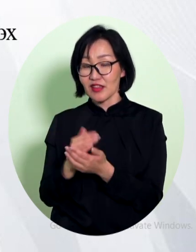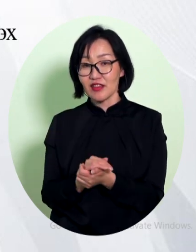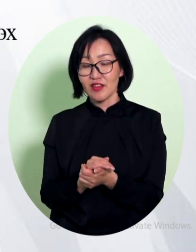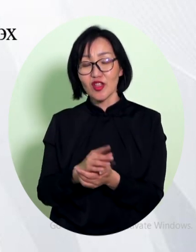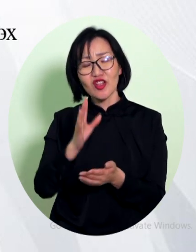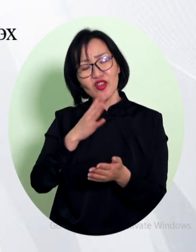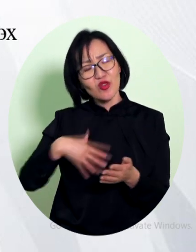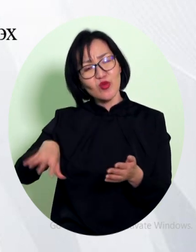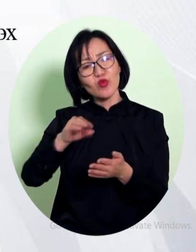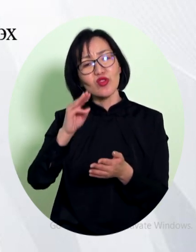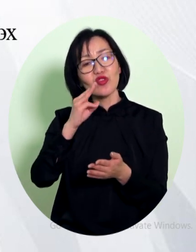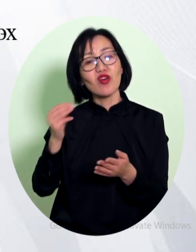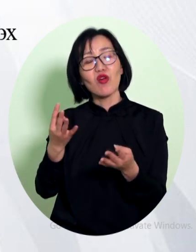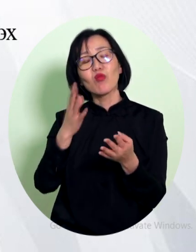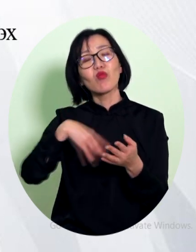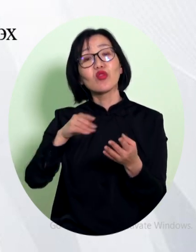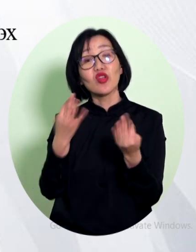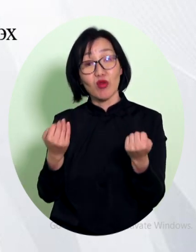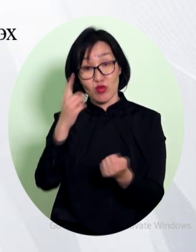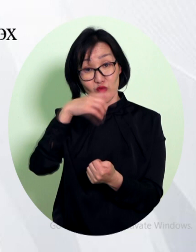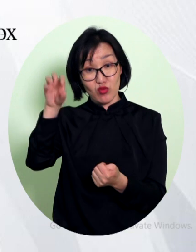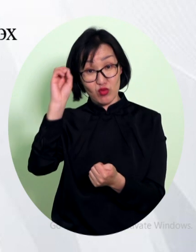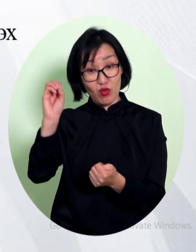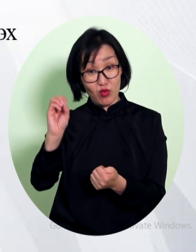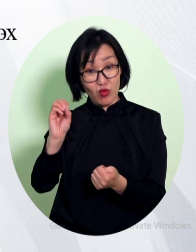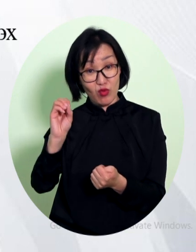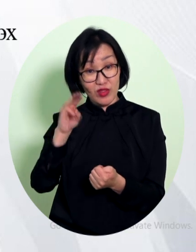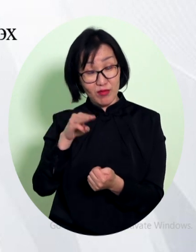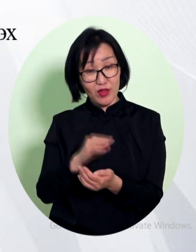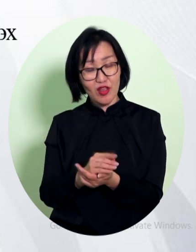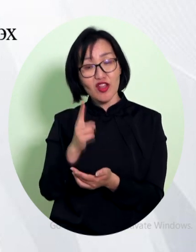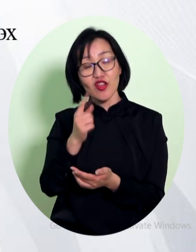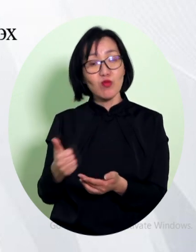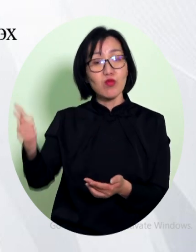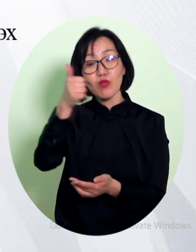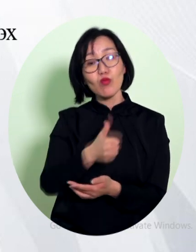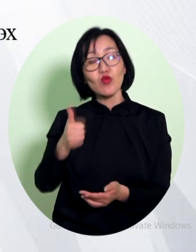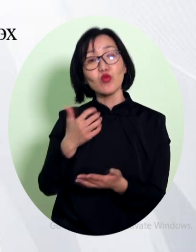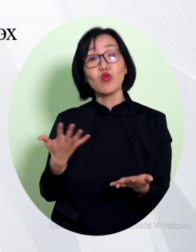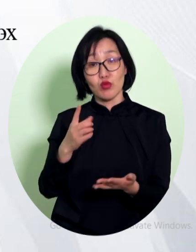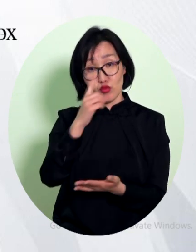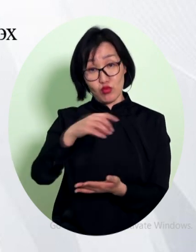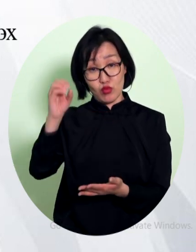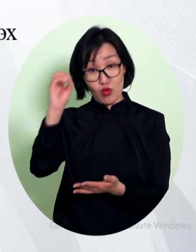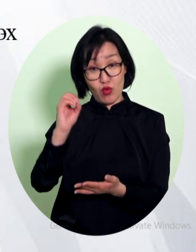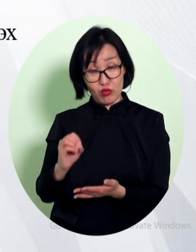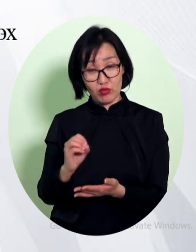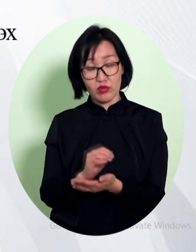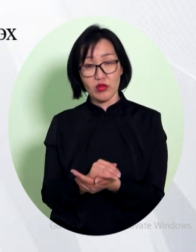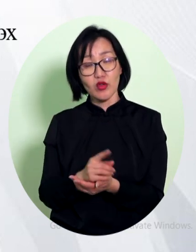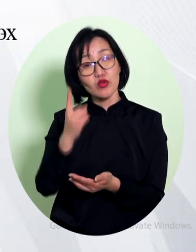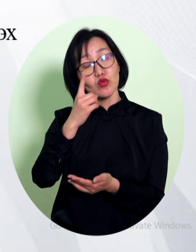нийт хүүхдүүдийн тоог 100% гэж үзэх нь байна. Өөрөөр хэлбэл нэг бүтэн дугуй маань 100%.